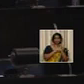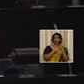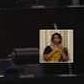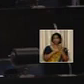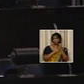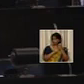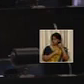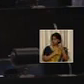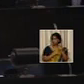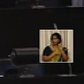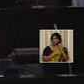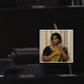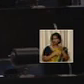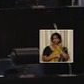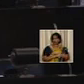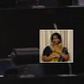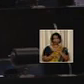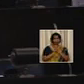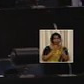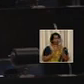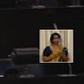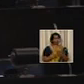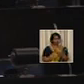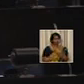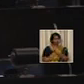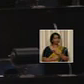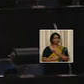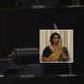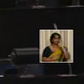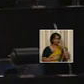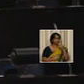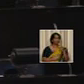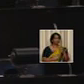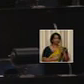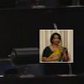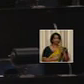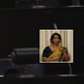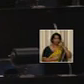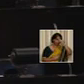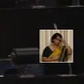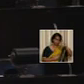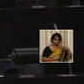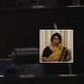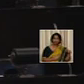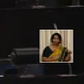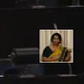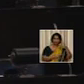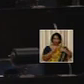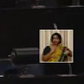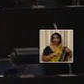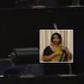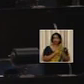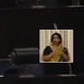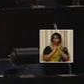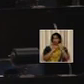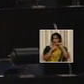වලින් මේකේ යම්කිසි වැඩිපුර ලාභයක් ලබනවා කියන එක තමයි විශේෂයෙන්ම ඒජන්ත මහත්තුරු වගේම අනිත් සියලු දෙනාත් කුවේට්